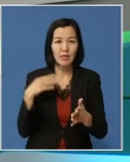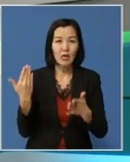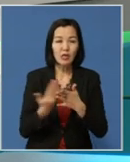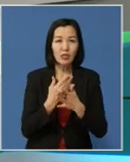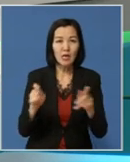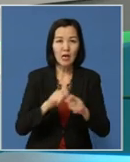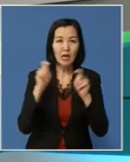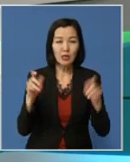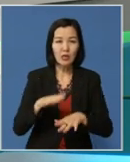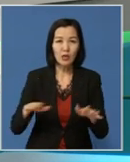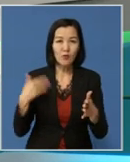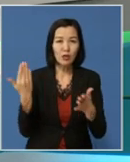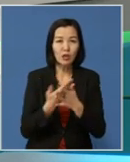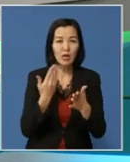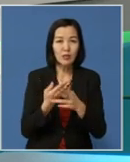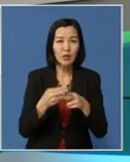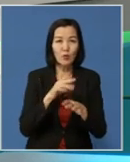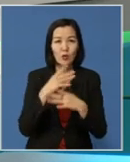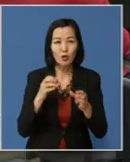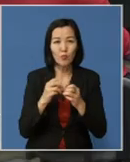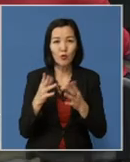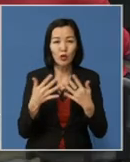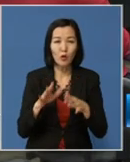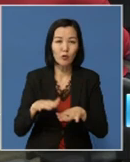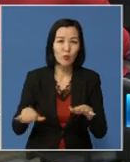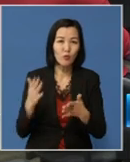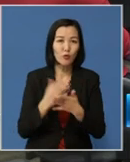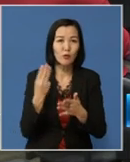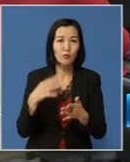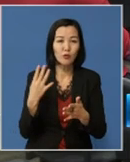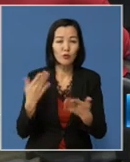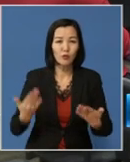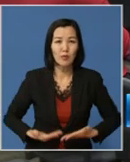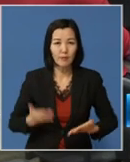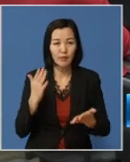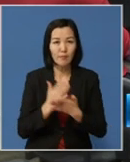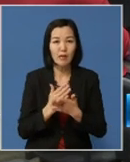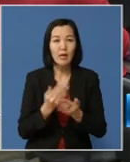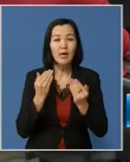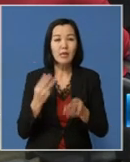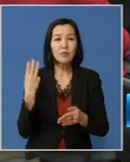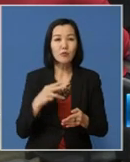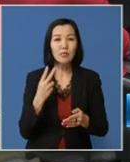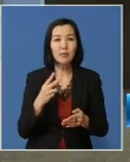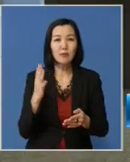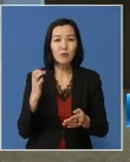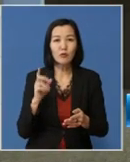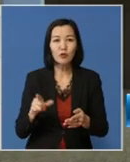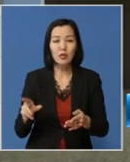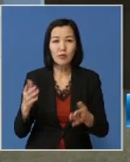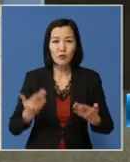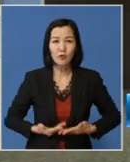жарқын жаңалықтар көп. Кеңінге қазір 12 ауылдық округ қарайды, 34 елді мекен бар. Соңғы мәлімет бойынша 32400 адам тұрып